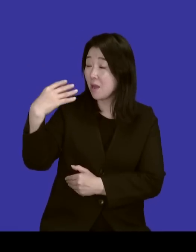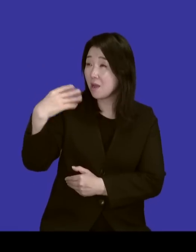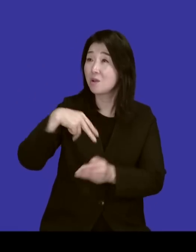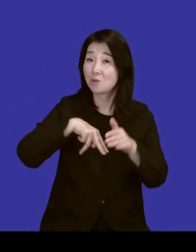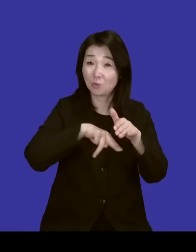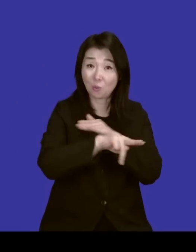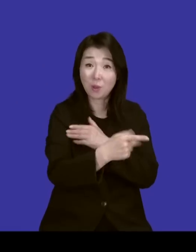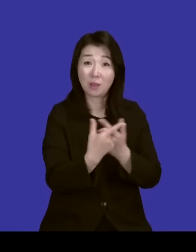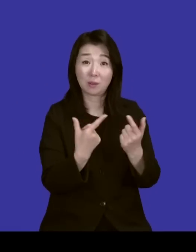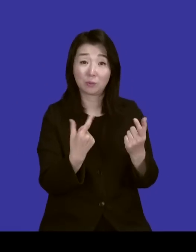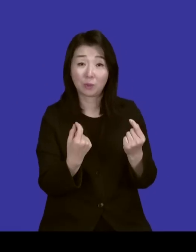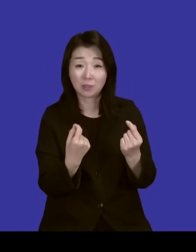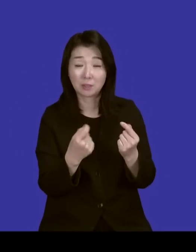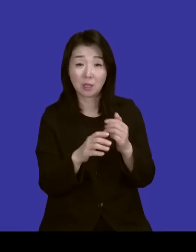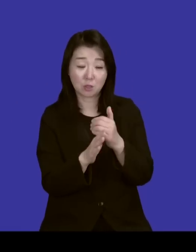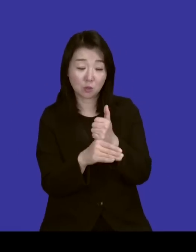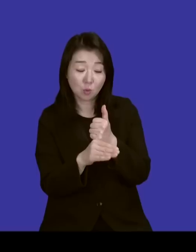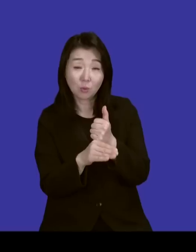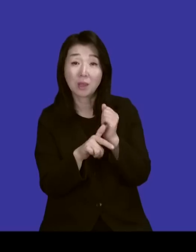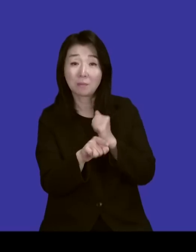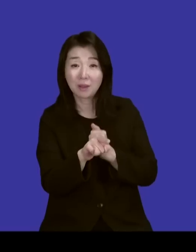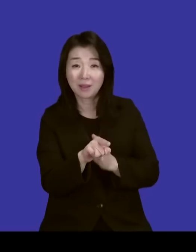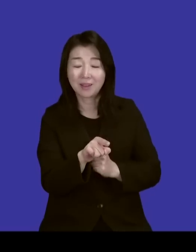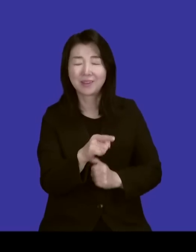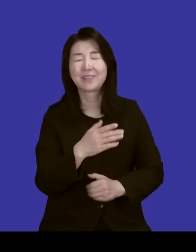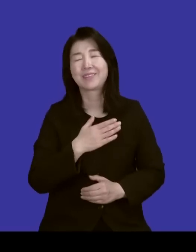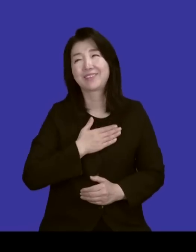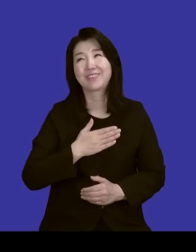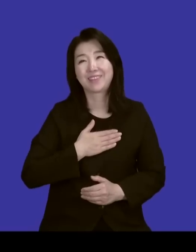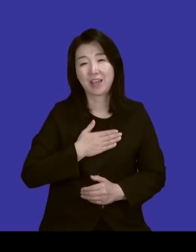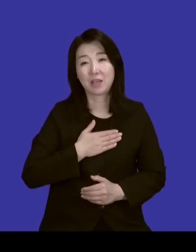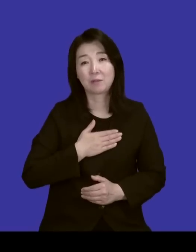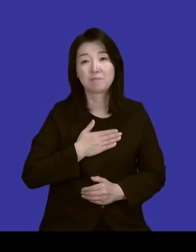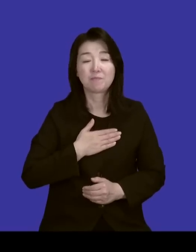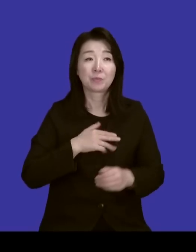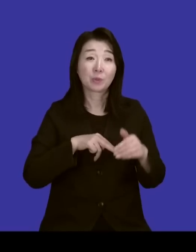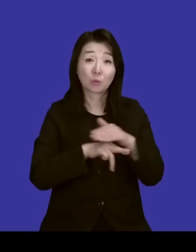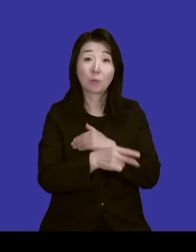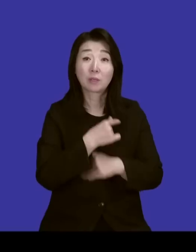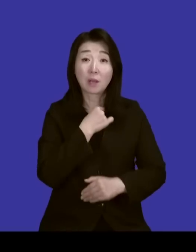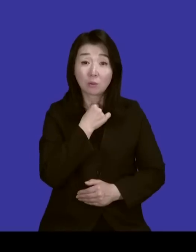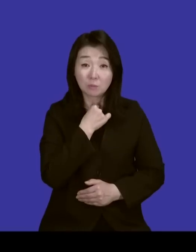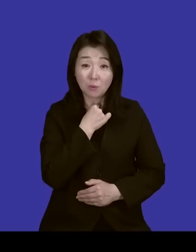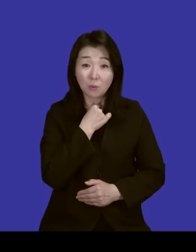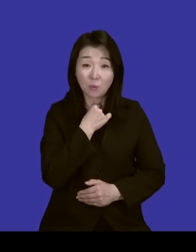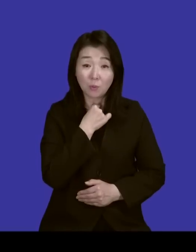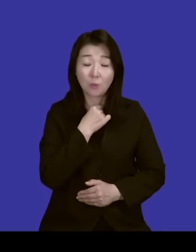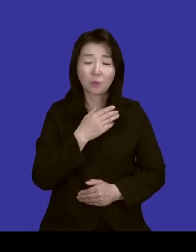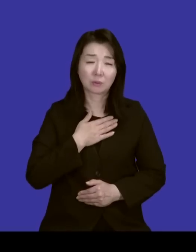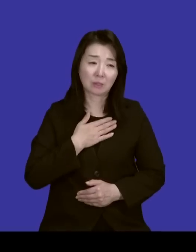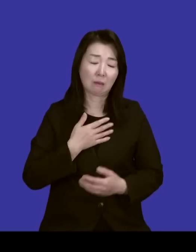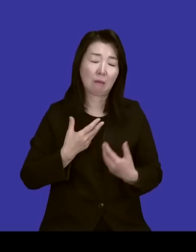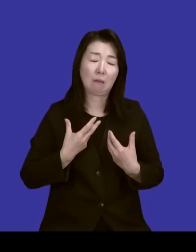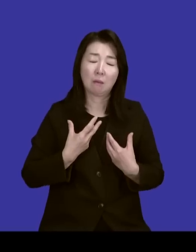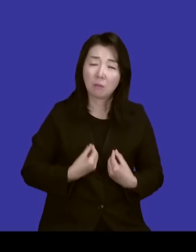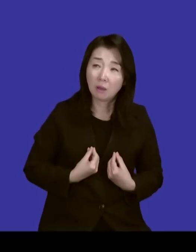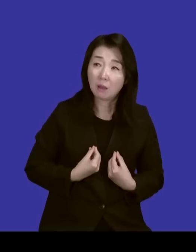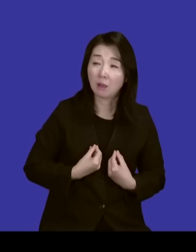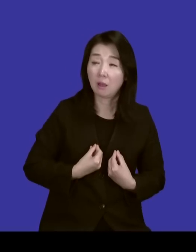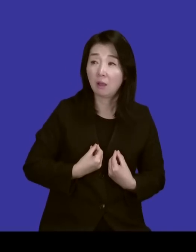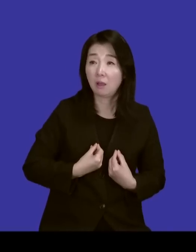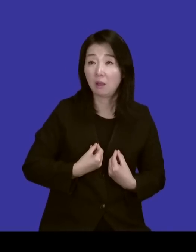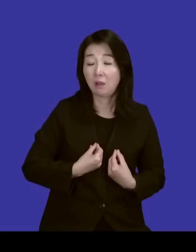네. 그 요나가 바로 요나죠. 네. 도망가고 싶고 더 이상 주저앉고 아무것도 안 하고